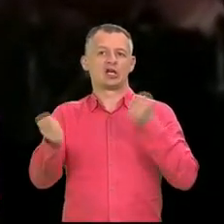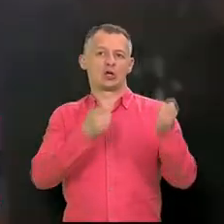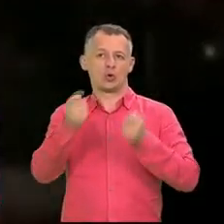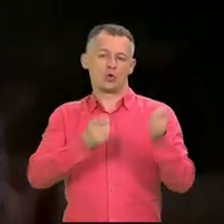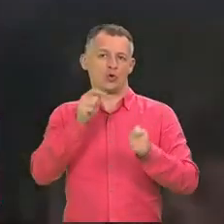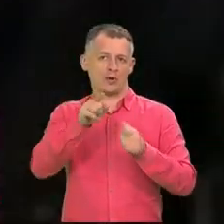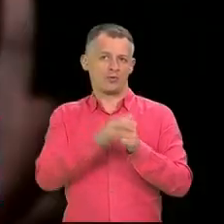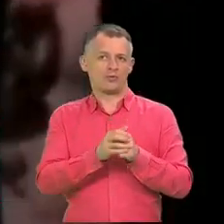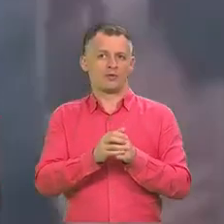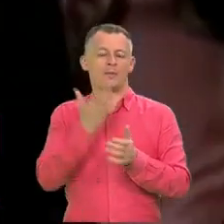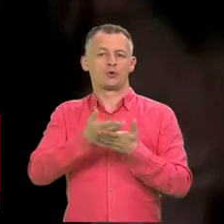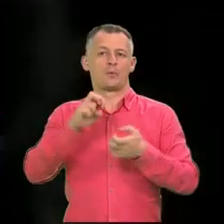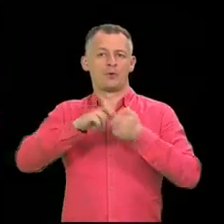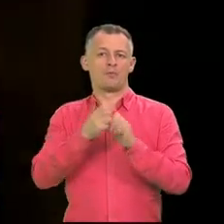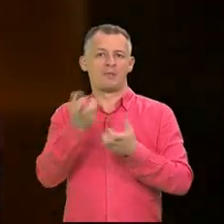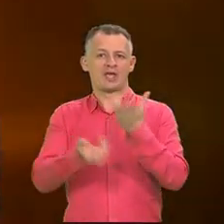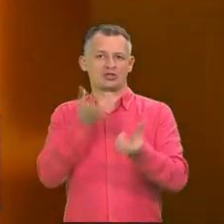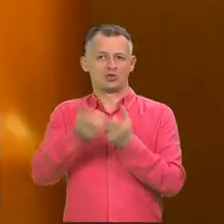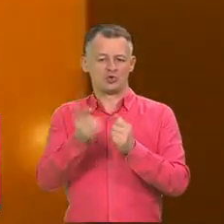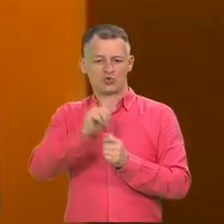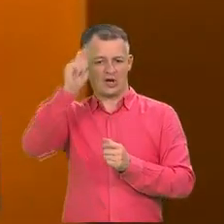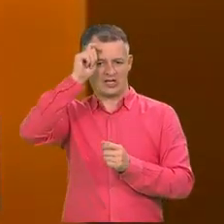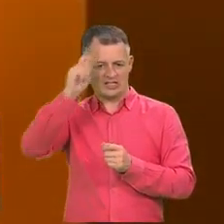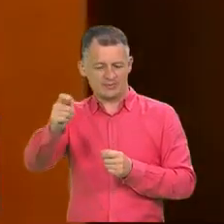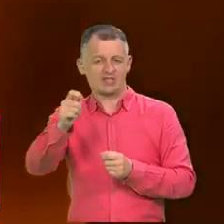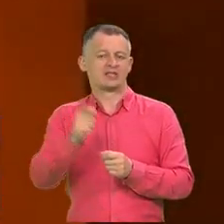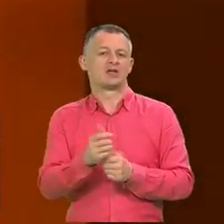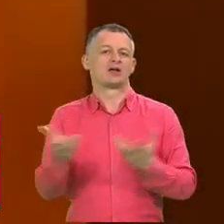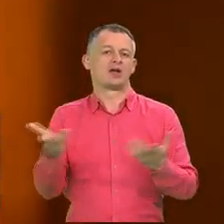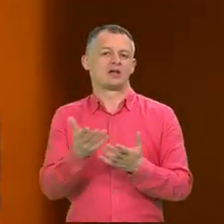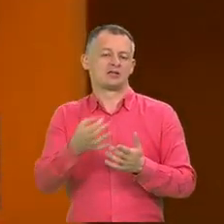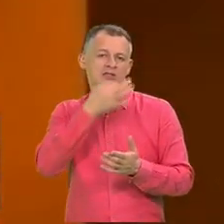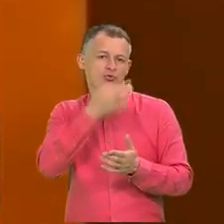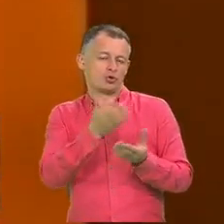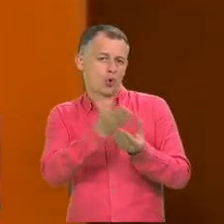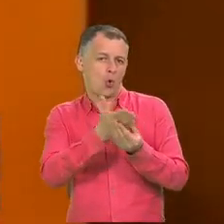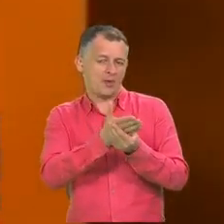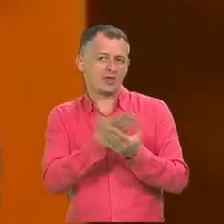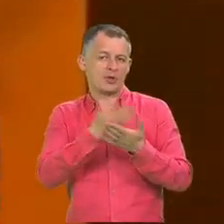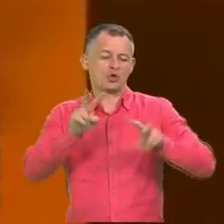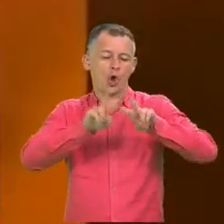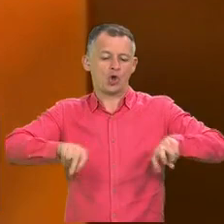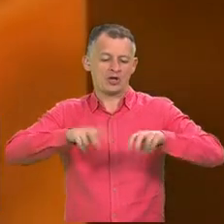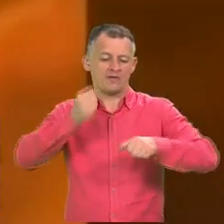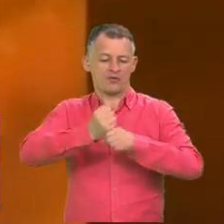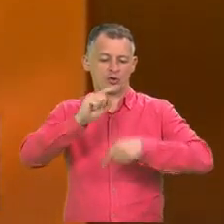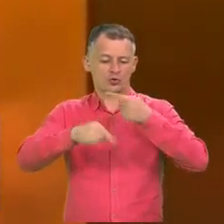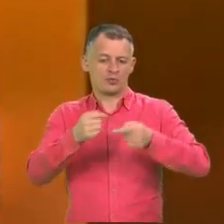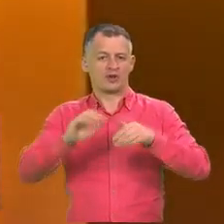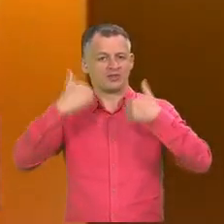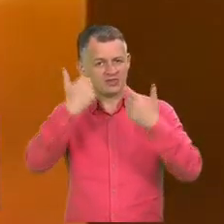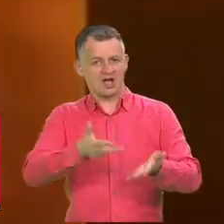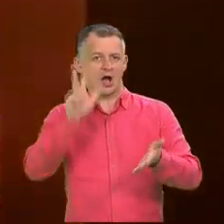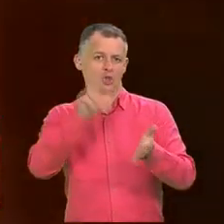securitatea la incendiu și că nici nu a respectat dispozițiile care fac referire la controlele care trebuie făcute după emiterea